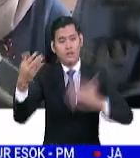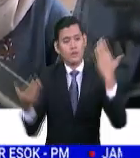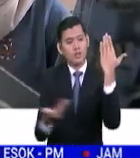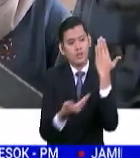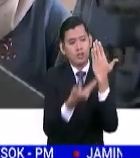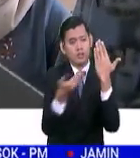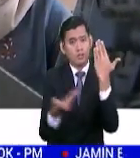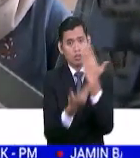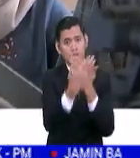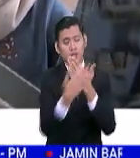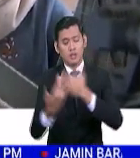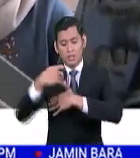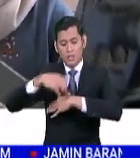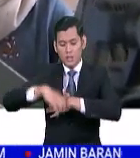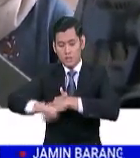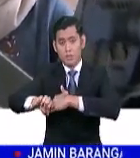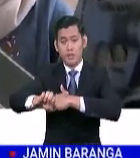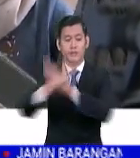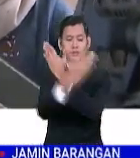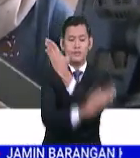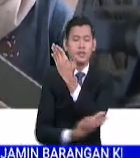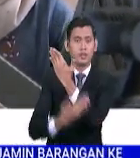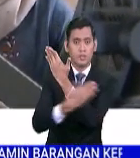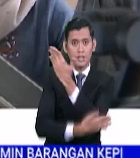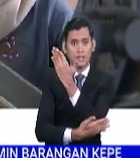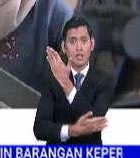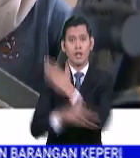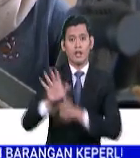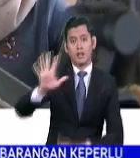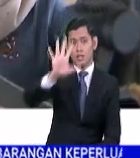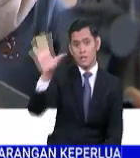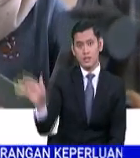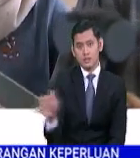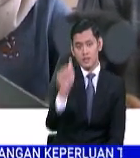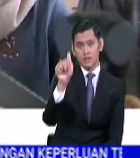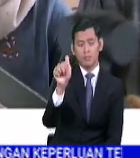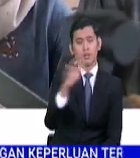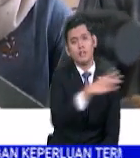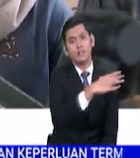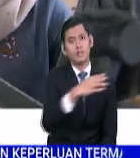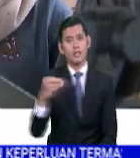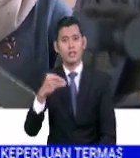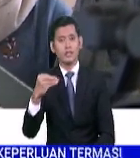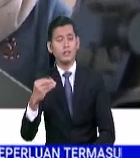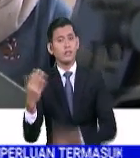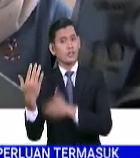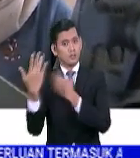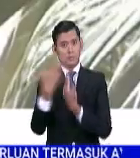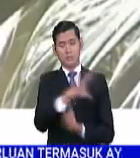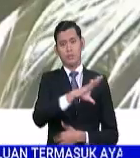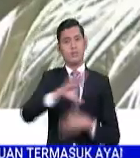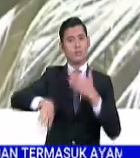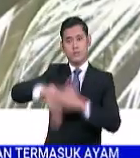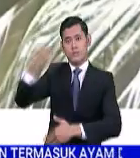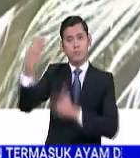sawit exporter dalam negara-negara di sebelah Asia dan Middle East dan juga South Asia.